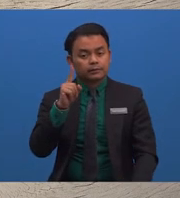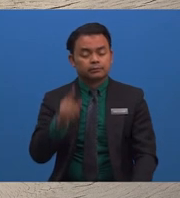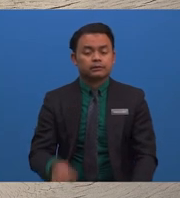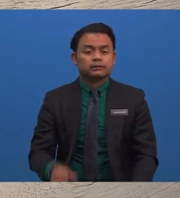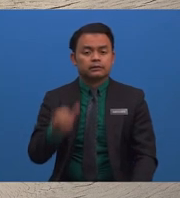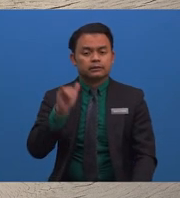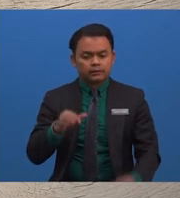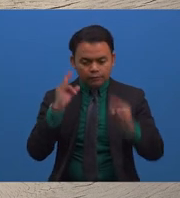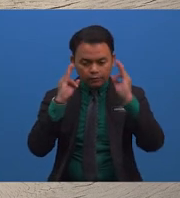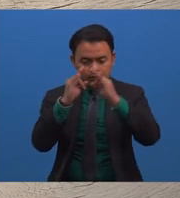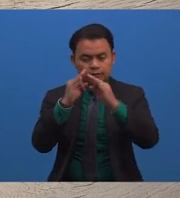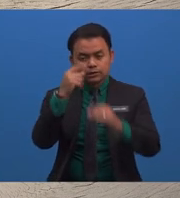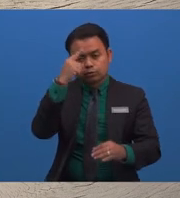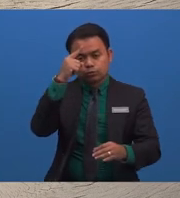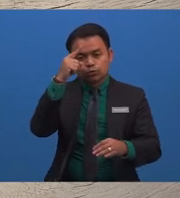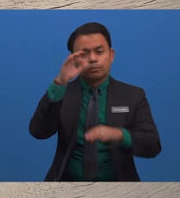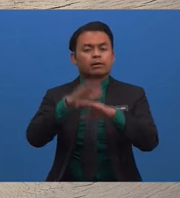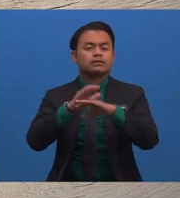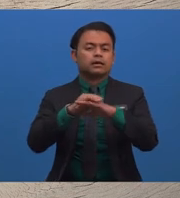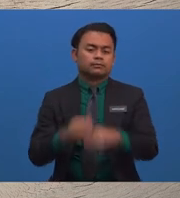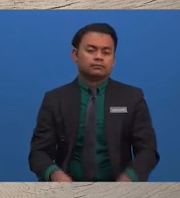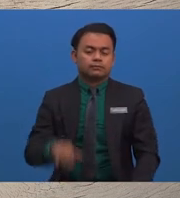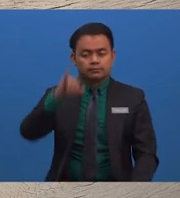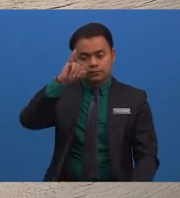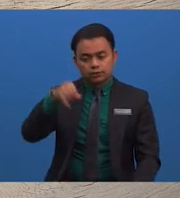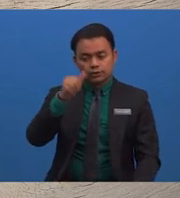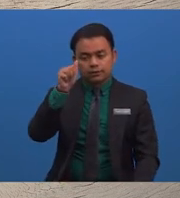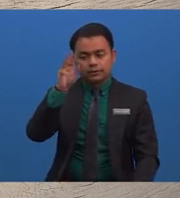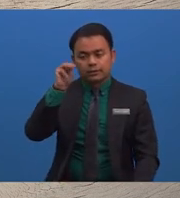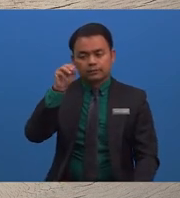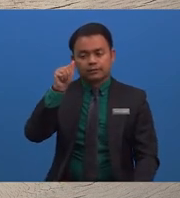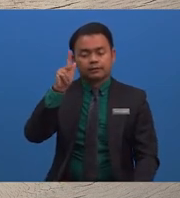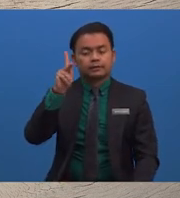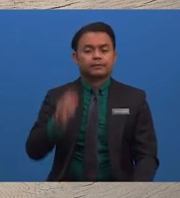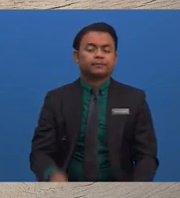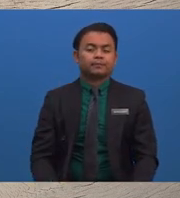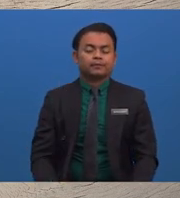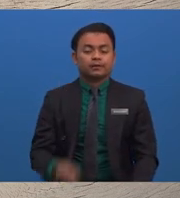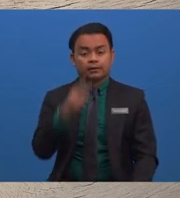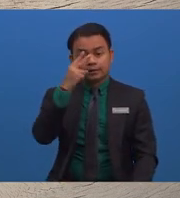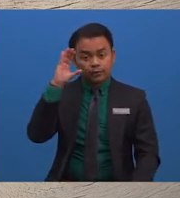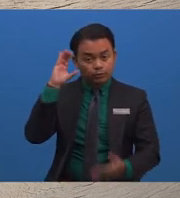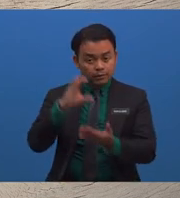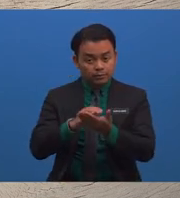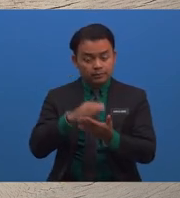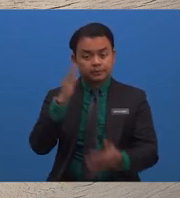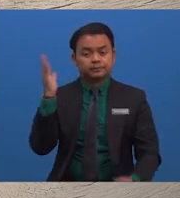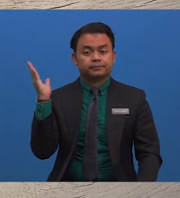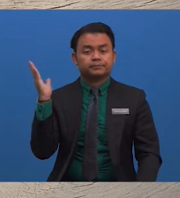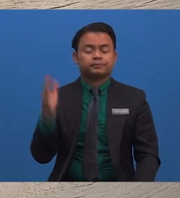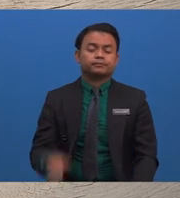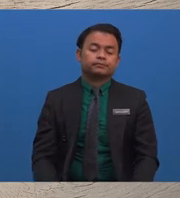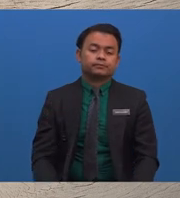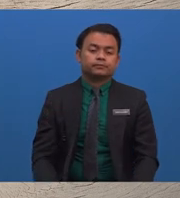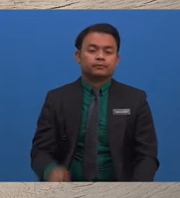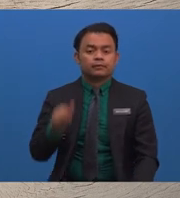untuk jamak. Lihat pada paparan situasi ketua kelas iaitu Afiq